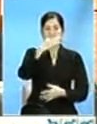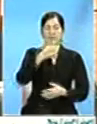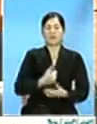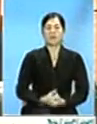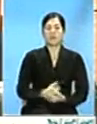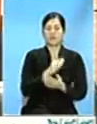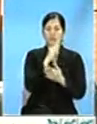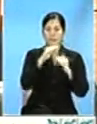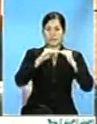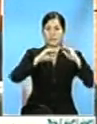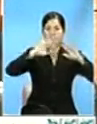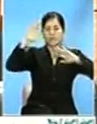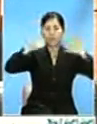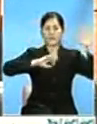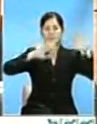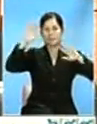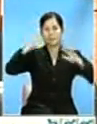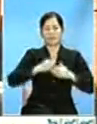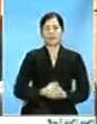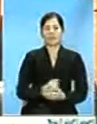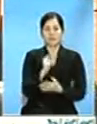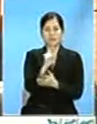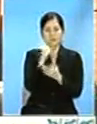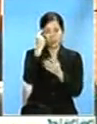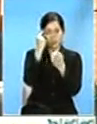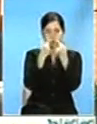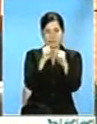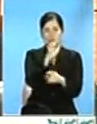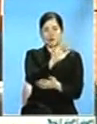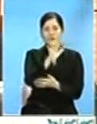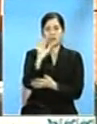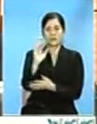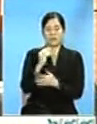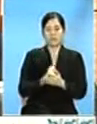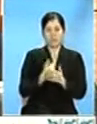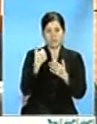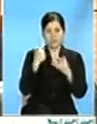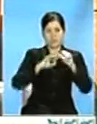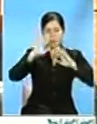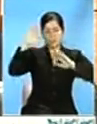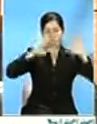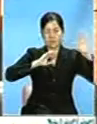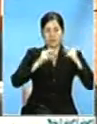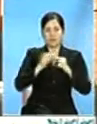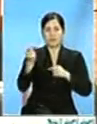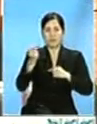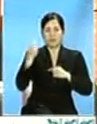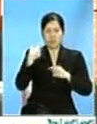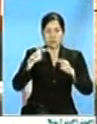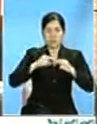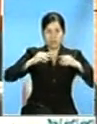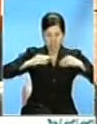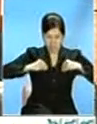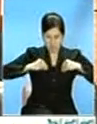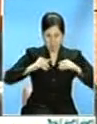ปไตยให้ความสำคัญกับความเห็นต่างท่านจะมีเสียงข้างน้อยเราเคารพ แต่เสีย